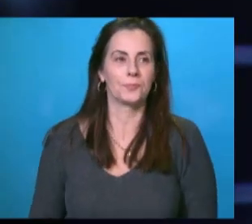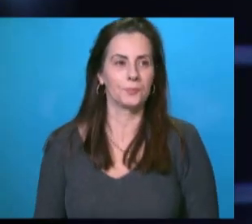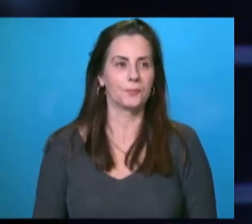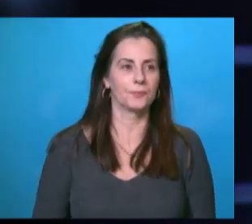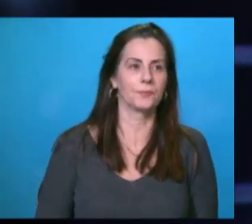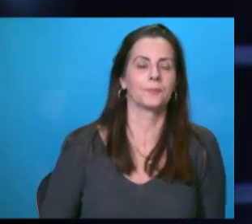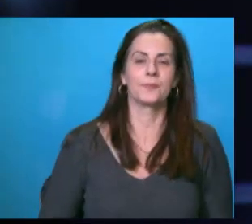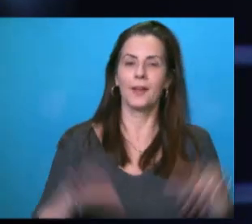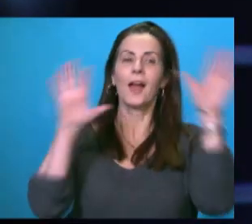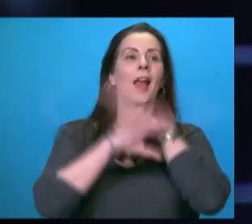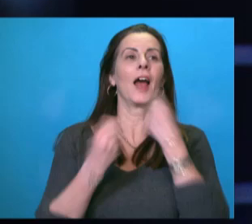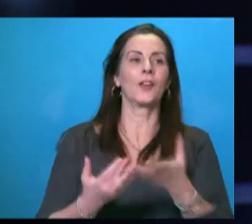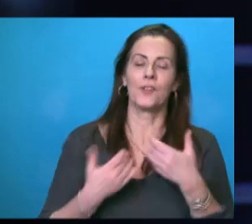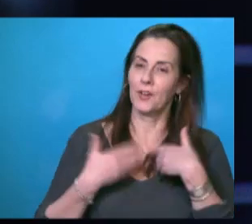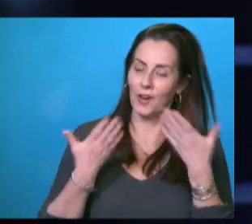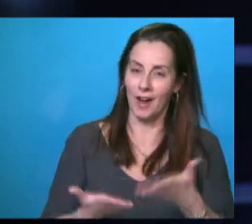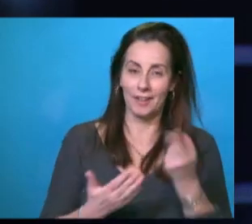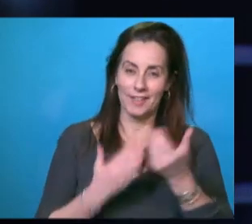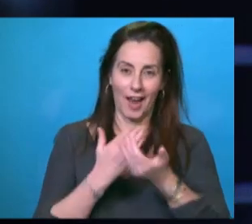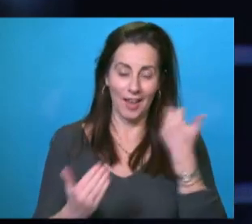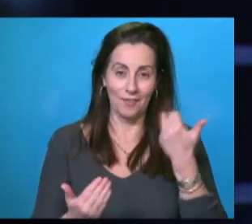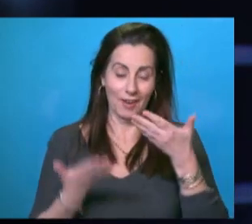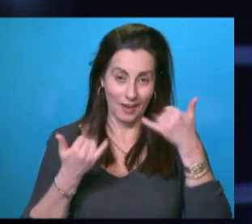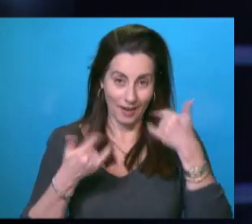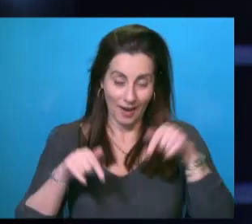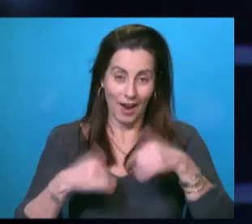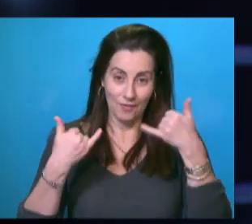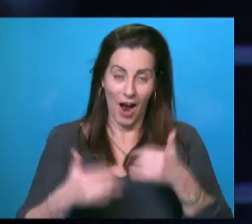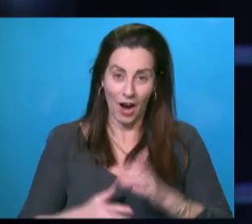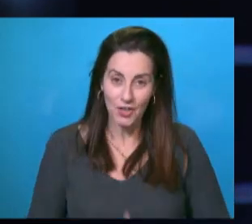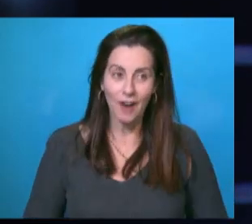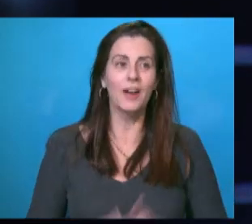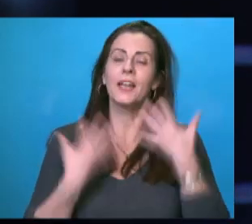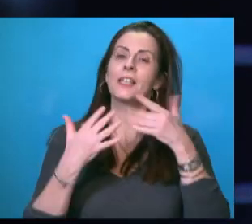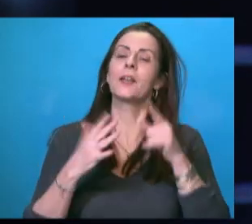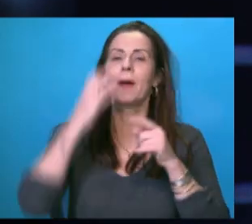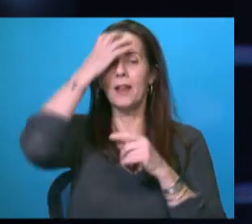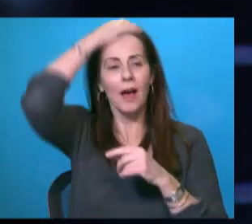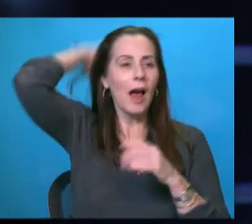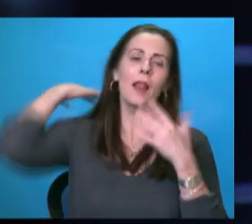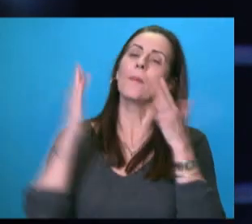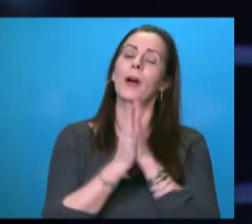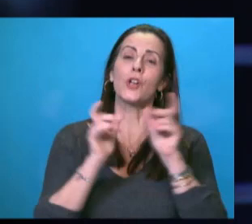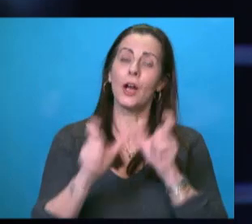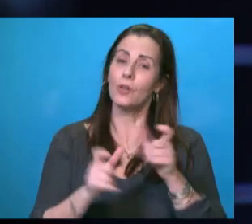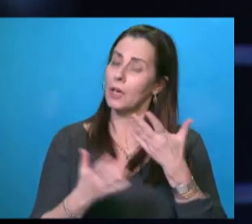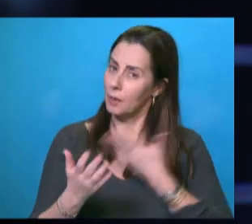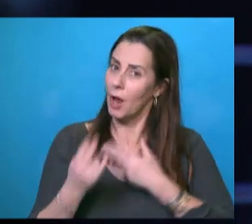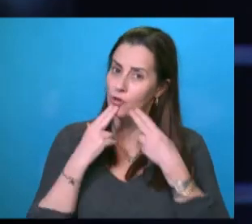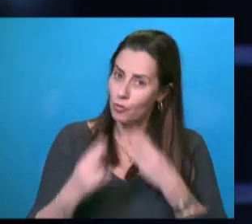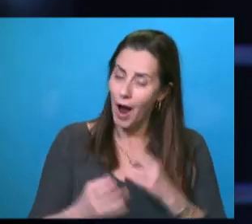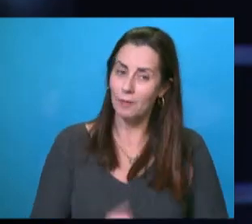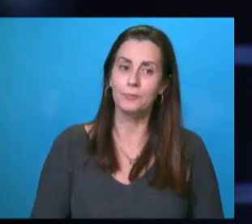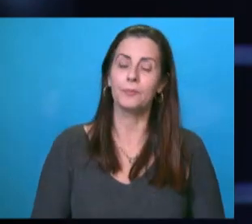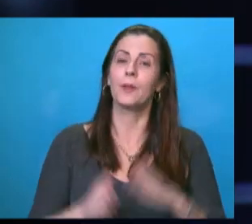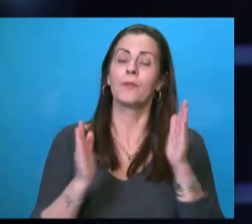לילה טוב. אנחנו כאן, רגע לפני הכאן והעכשיו שלנו, נספר על בקשת חסינות שקיבלה תשובה. בקשת